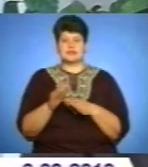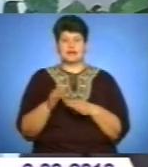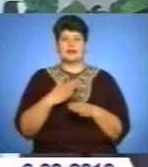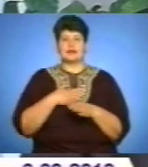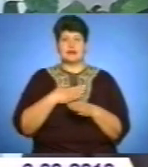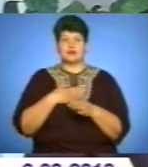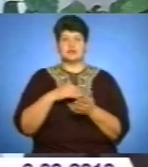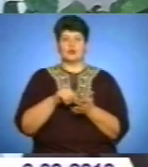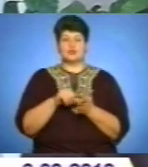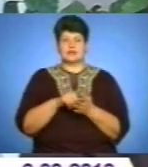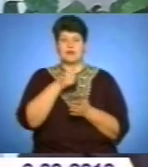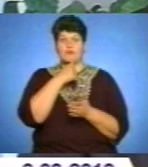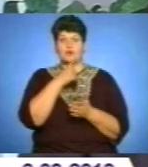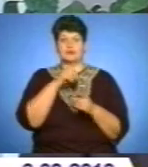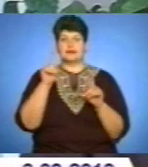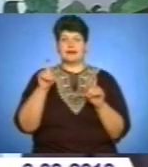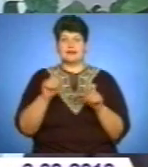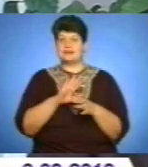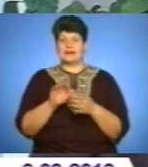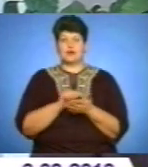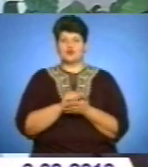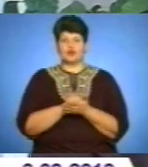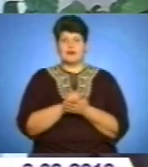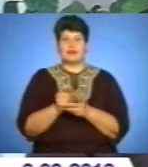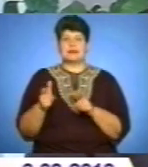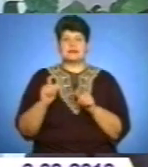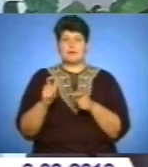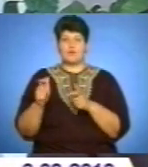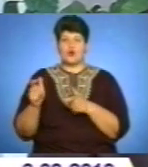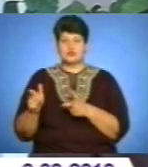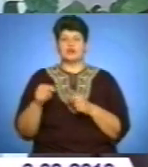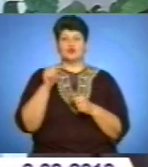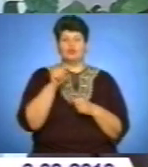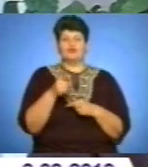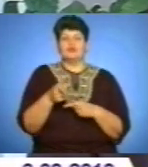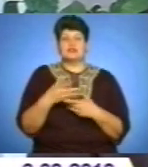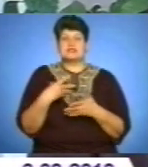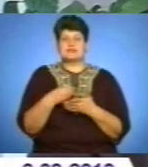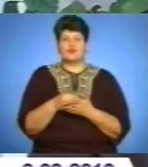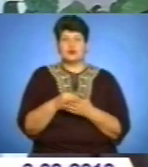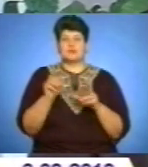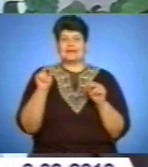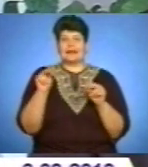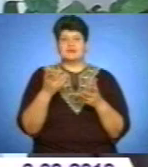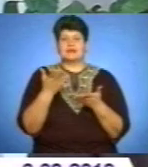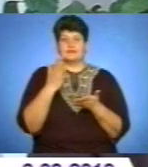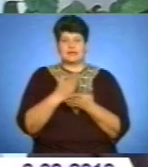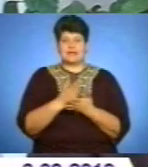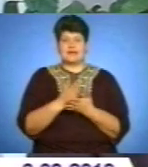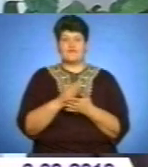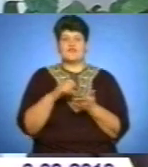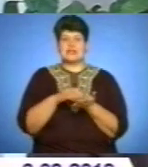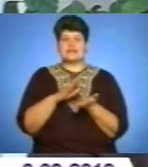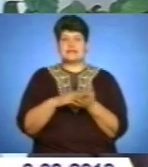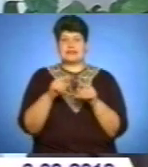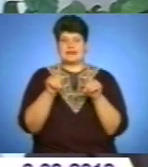учасників пробного тестування не роздрукували запрошення, тому вони за своїми даними, які в них є в реєстраційній